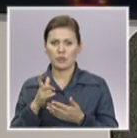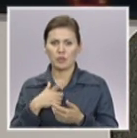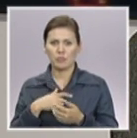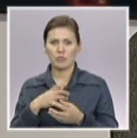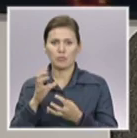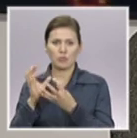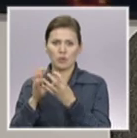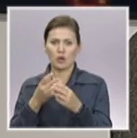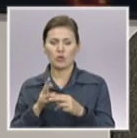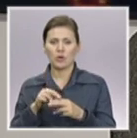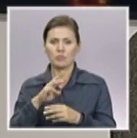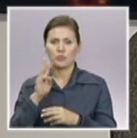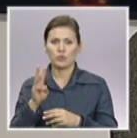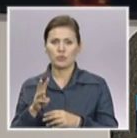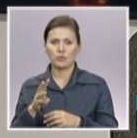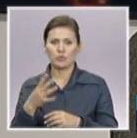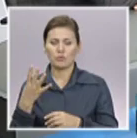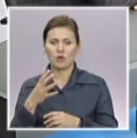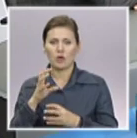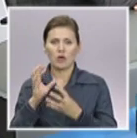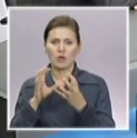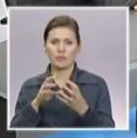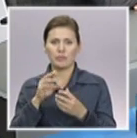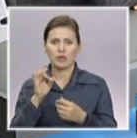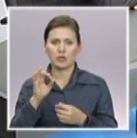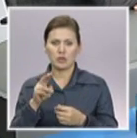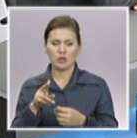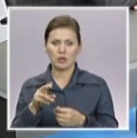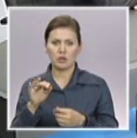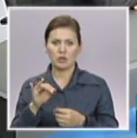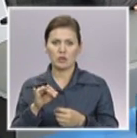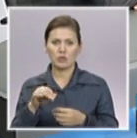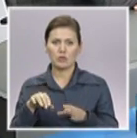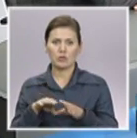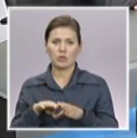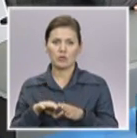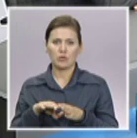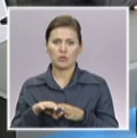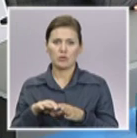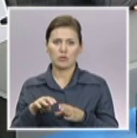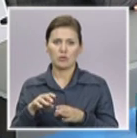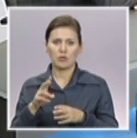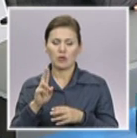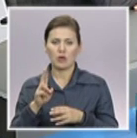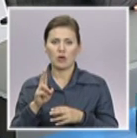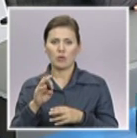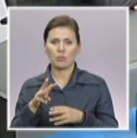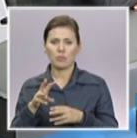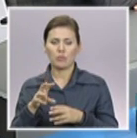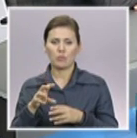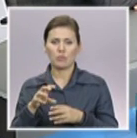маршруты, которые обслуживал 4-й автобусный парк, перекрыть его коммунальными